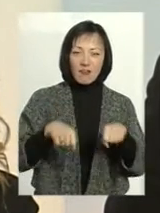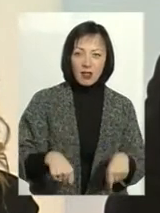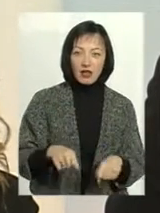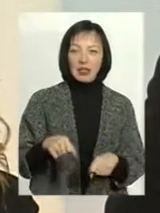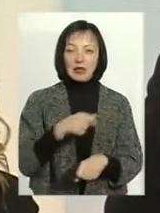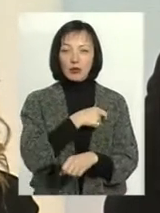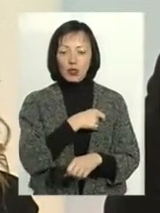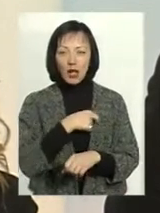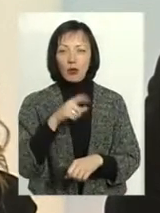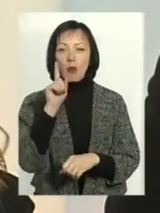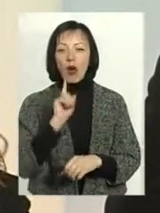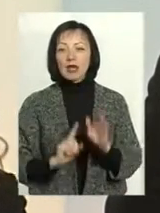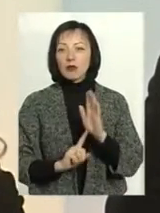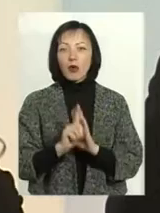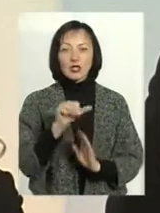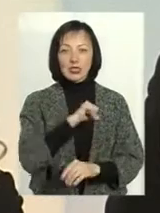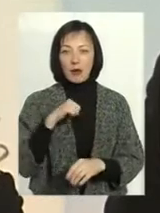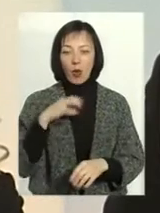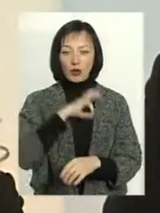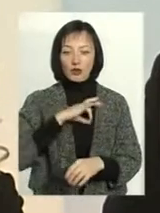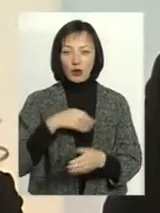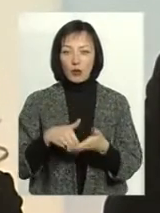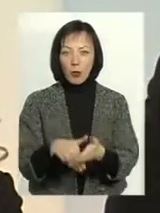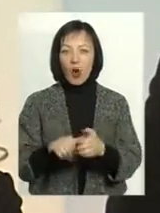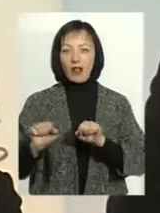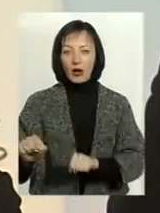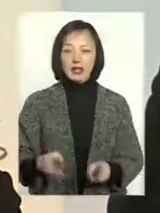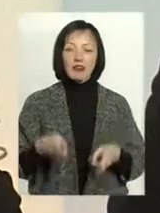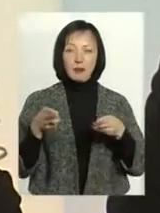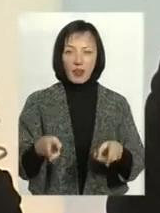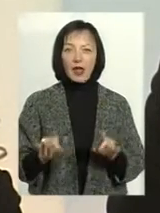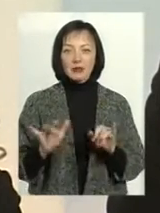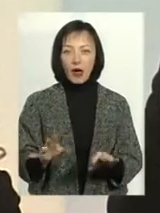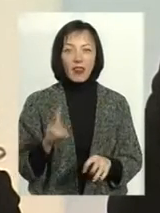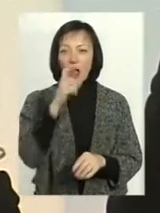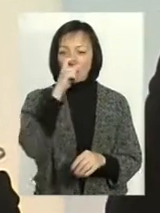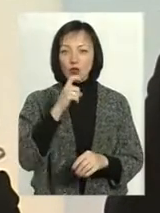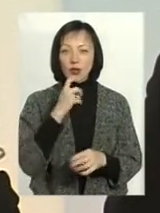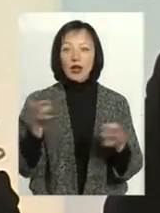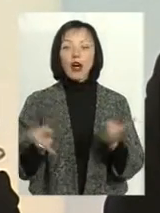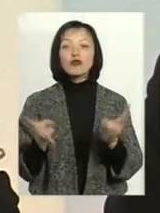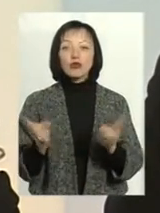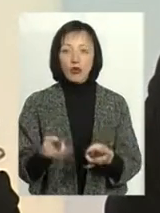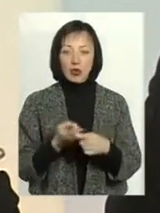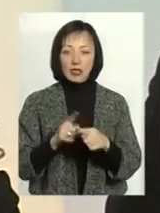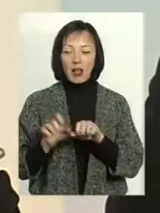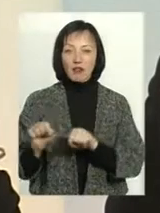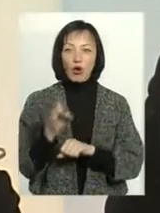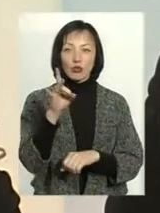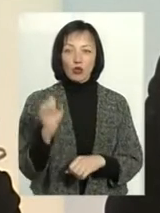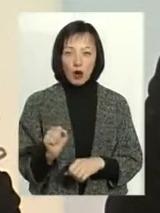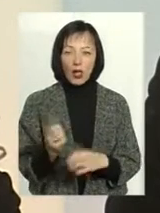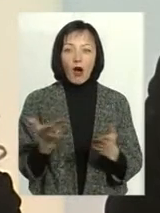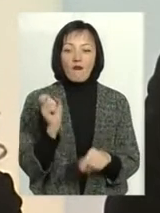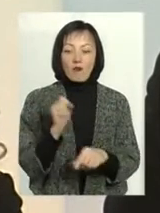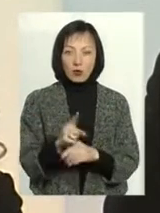поки самі не починають користуватися допомогою адвоката в кримінальних справах, не розуміють, для чого потрібна адвокатура і що, яку